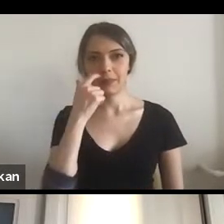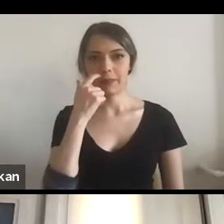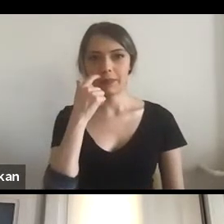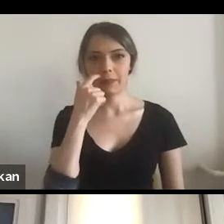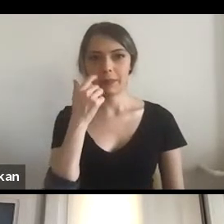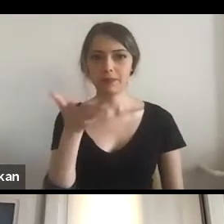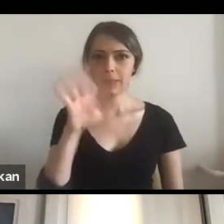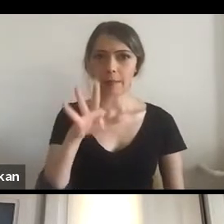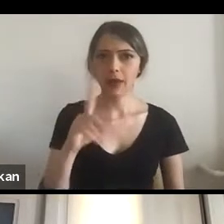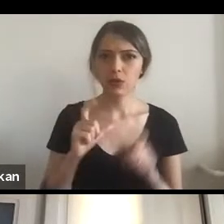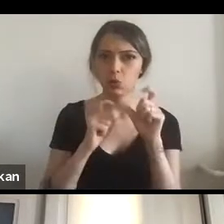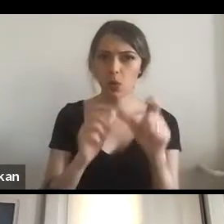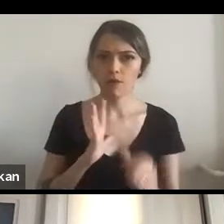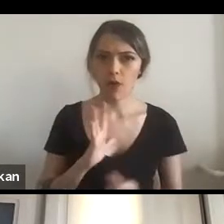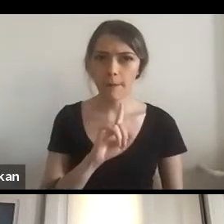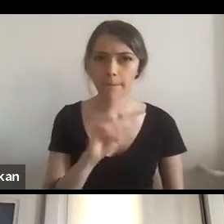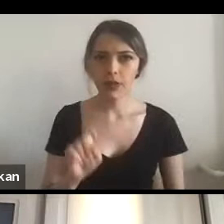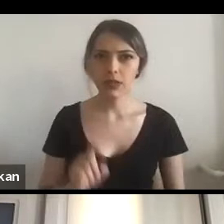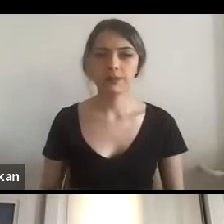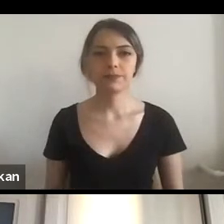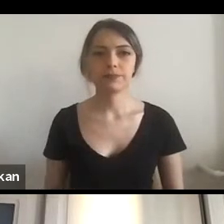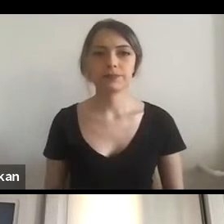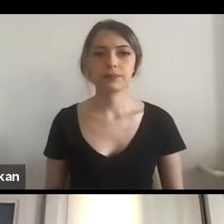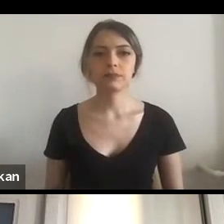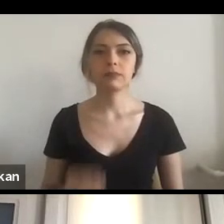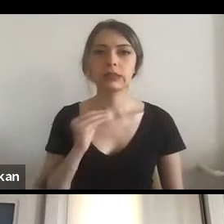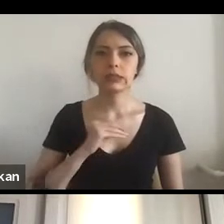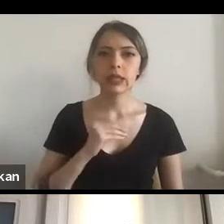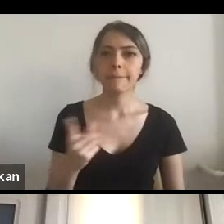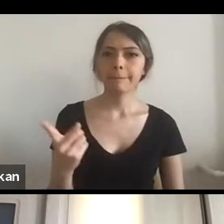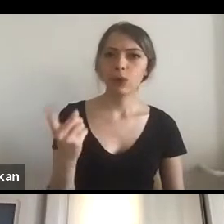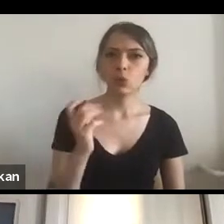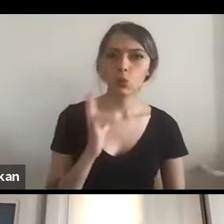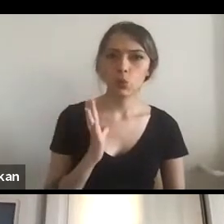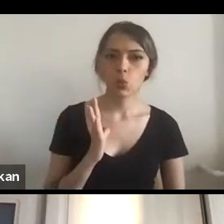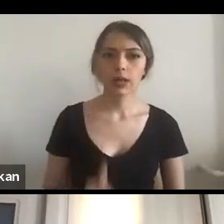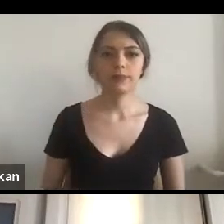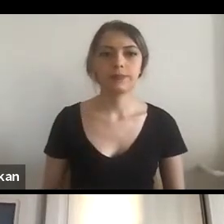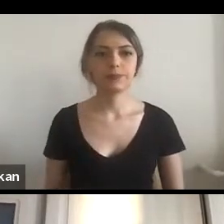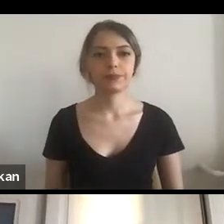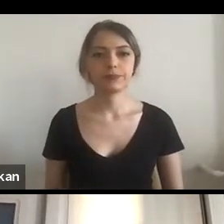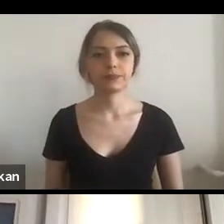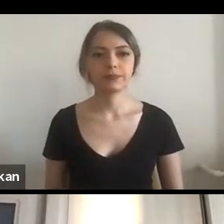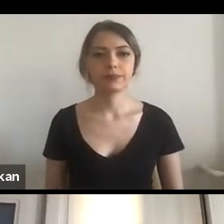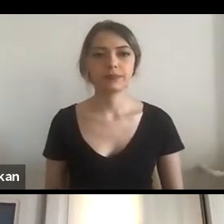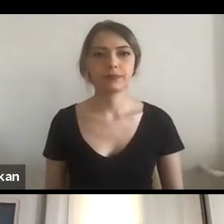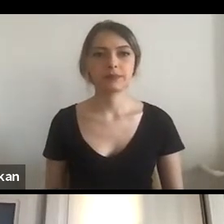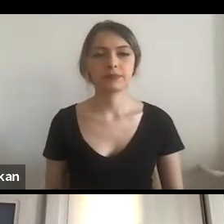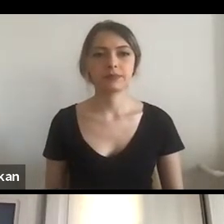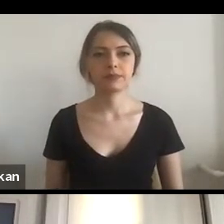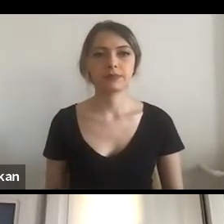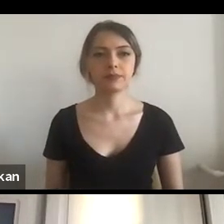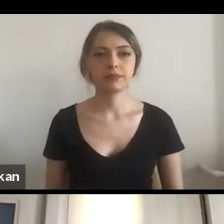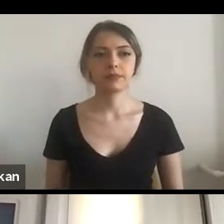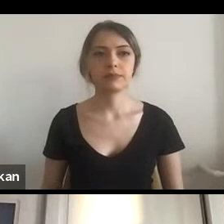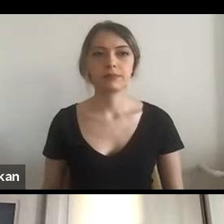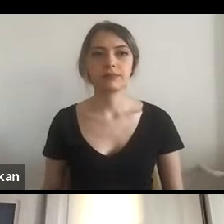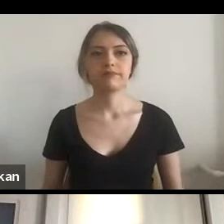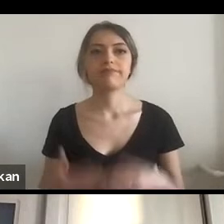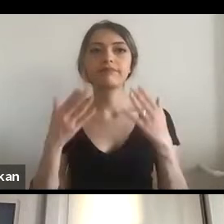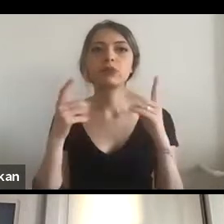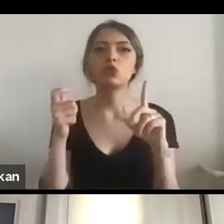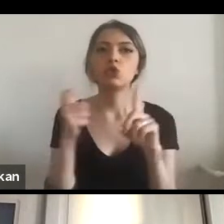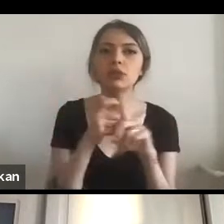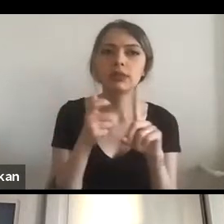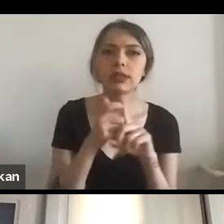Başka soru var mı? Sanıyorum bir tane geldi. Tedbir talepli dilekçeler ve mahkeme